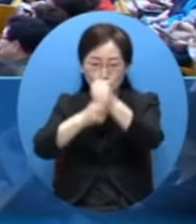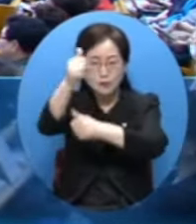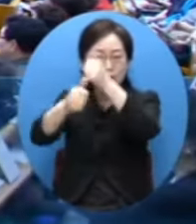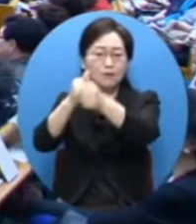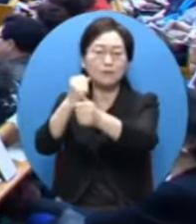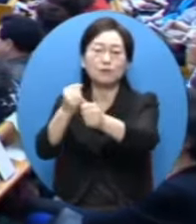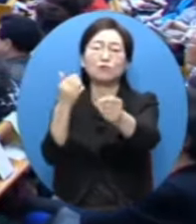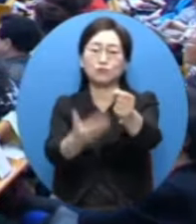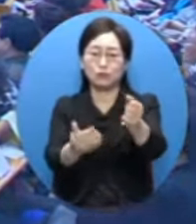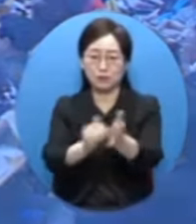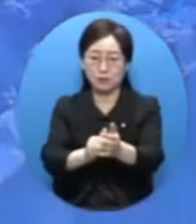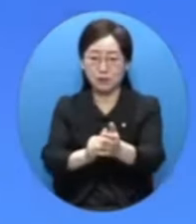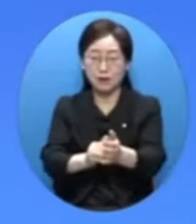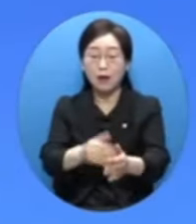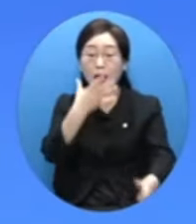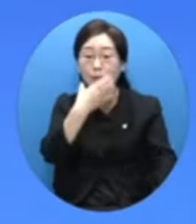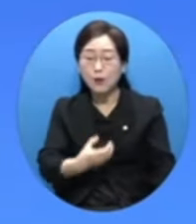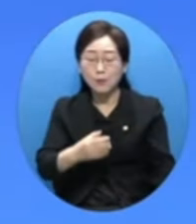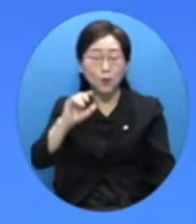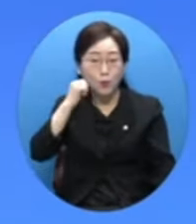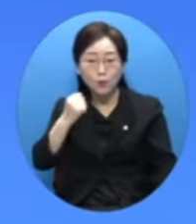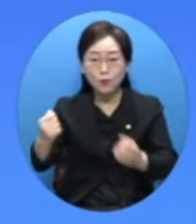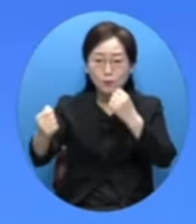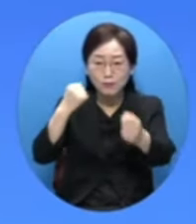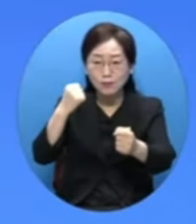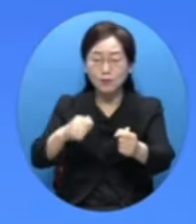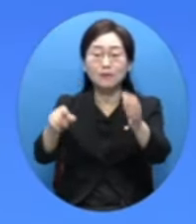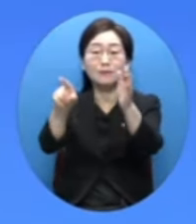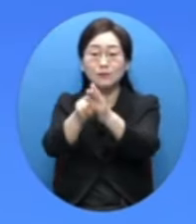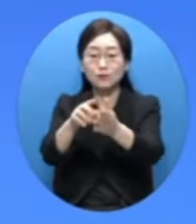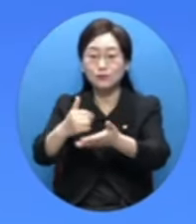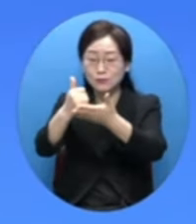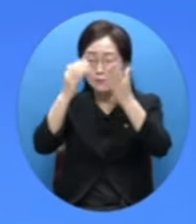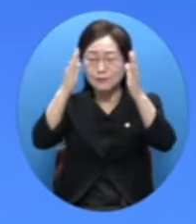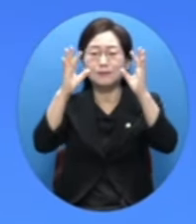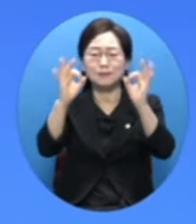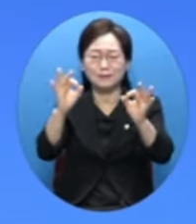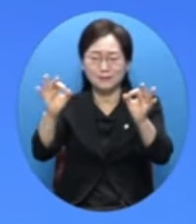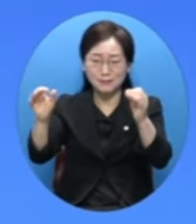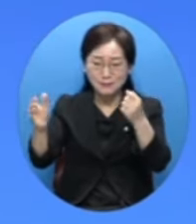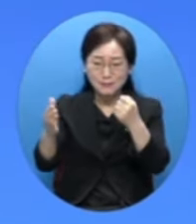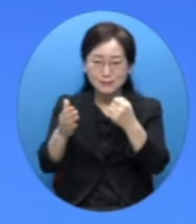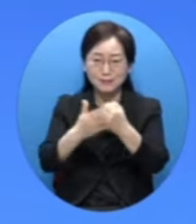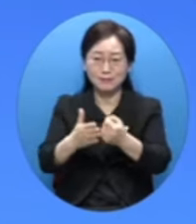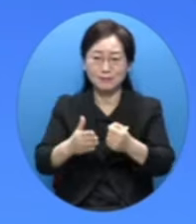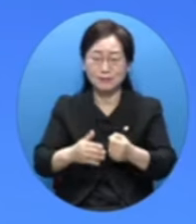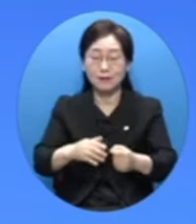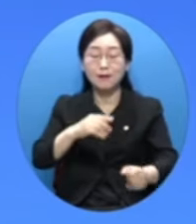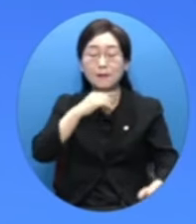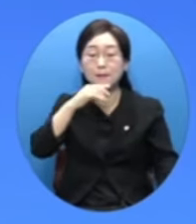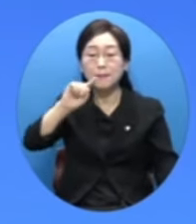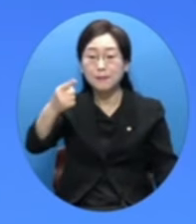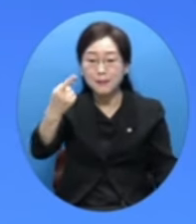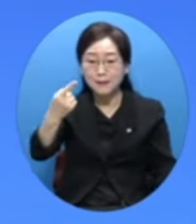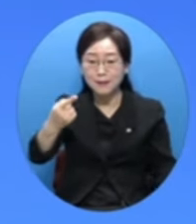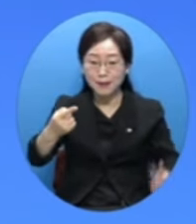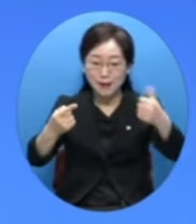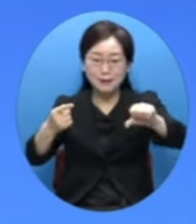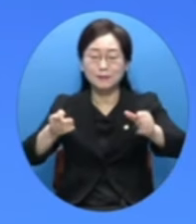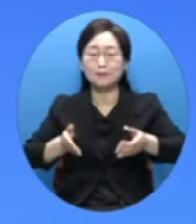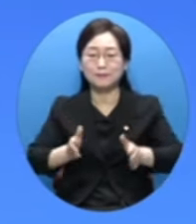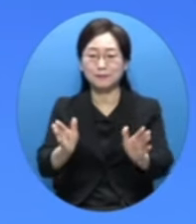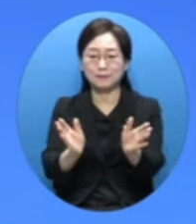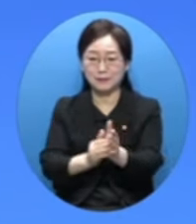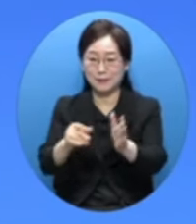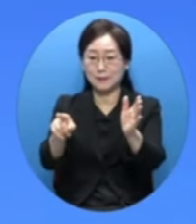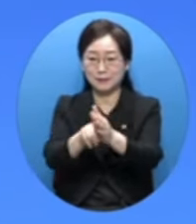아브라함이 바랄 수 없는 중에 바라고 믿고 주님만 바라보고 나왔기 때문에 백세 아들 얻게 되었고 그리고